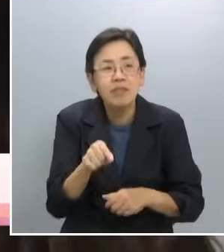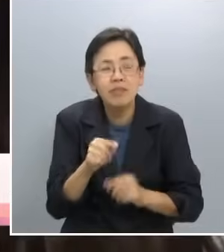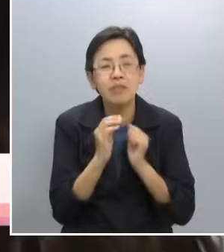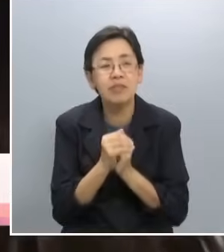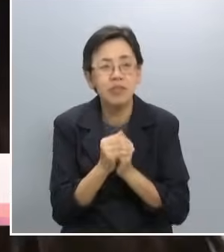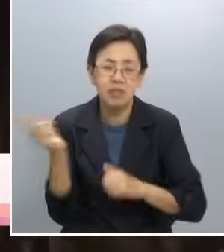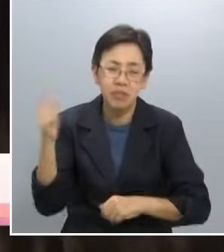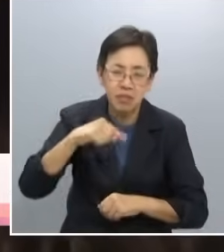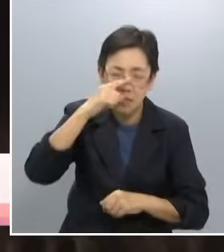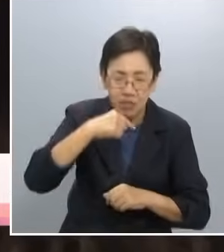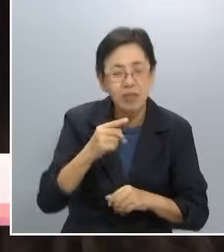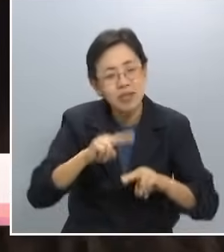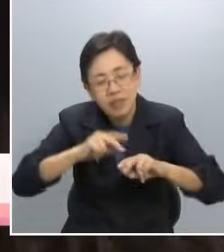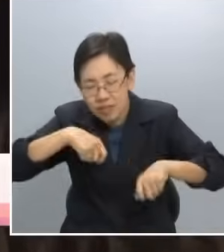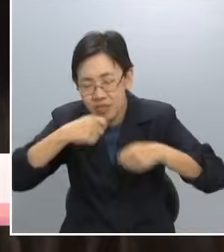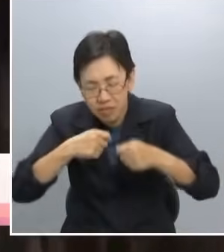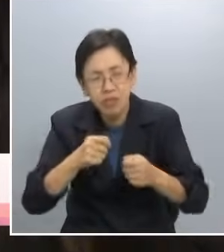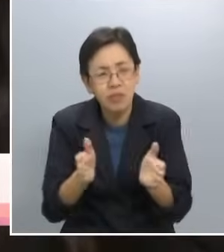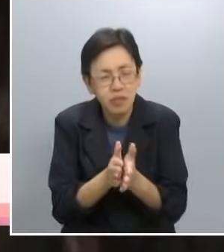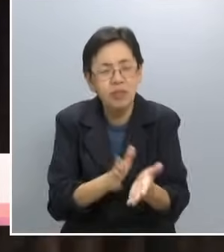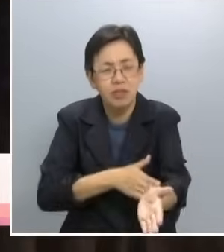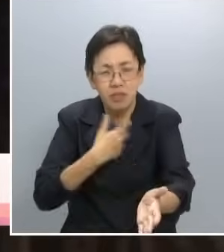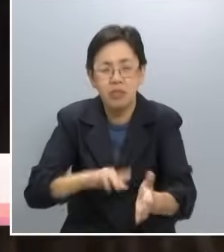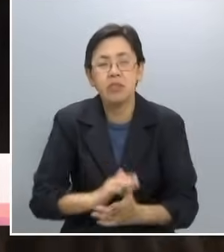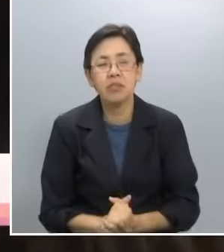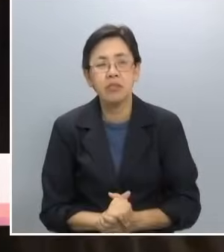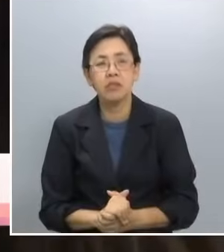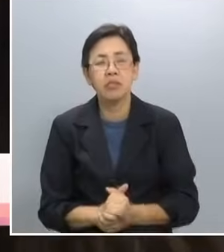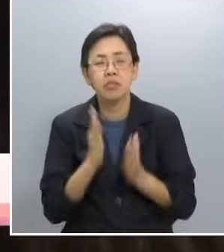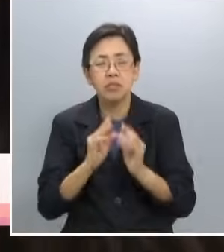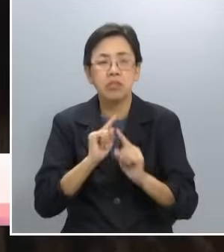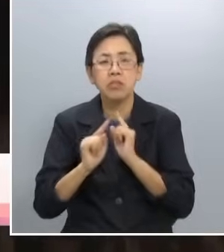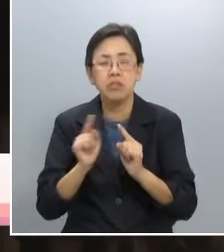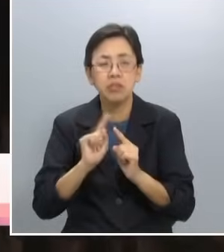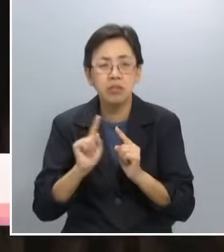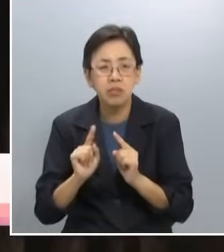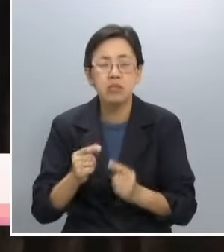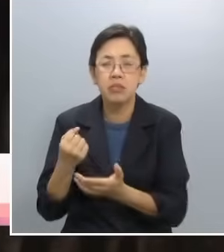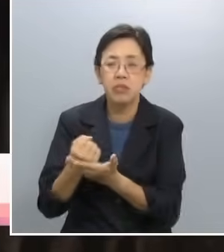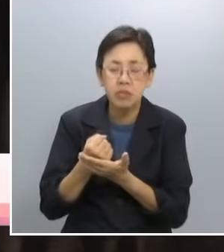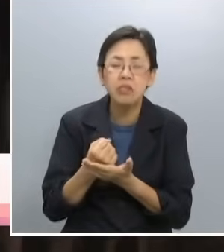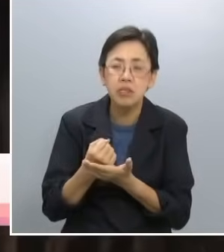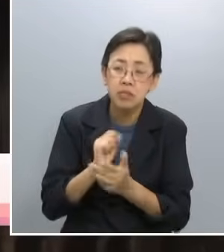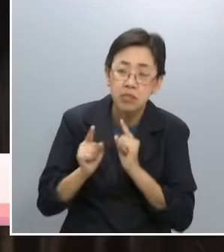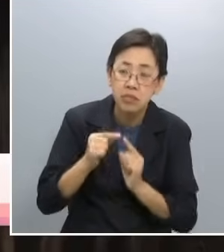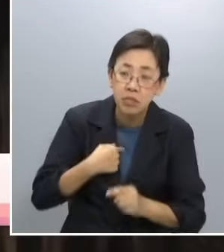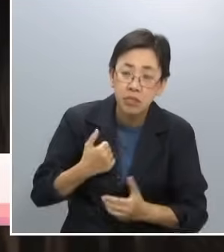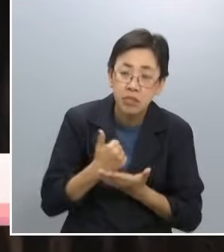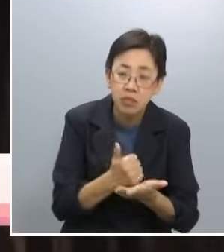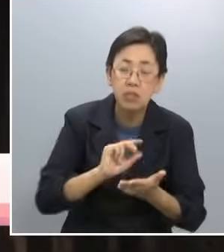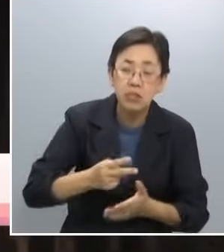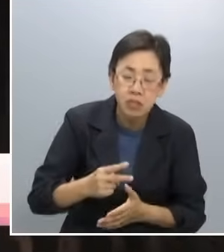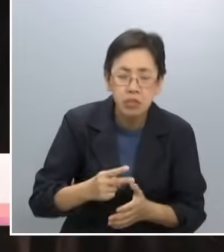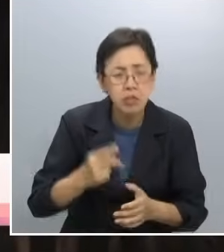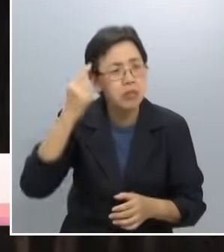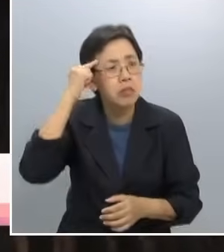เมืองไทยแล้วเคยกินข้าวกันนานมากะแล้วก็เลยมีคนติดต่อว่าให้มาเป็นล่ามให้มาช่วยเคลียร์ก็ไม่